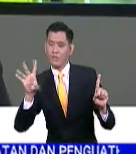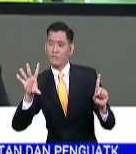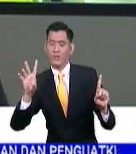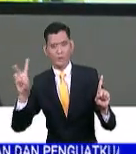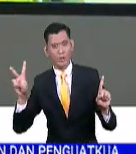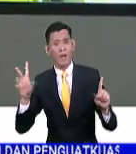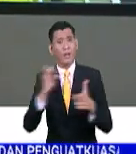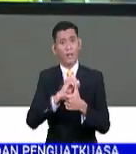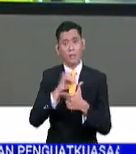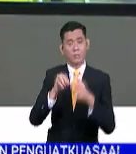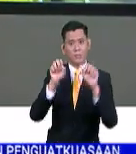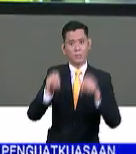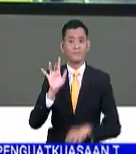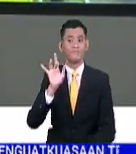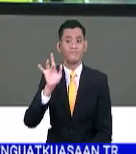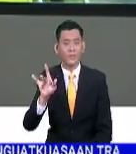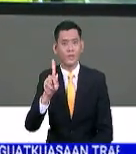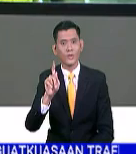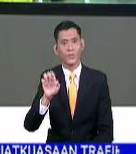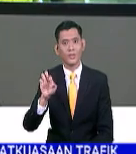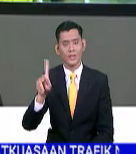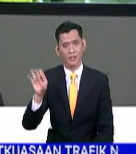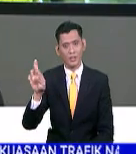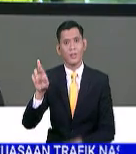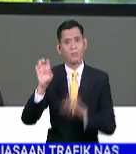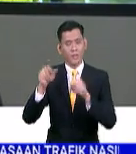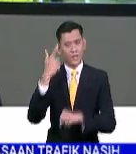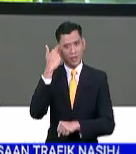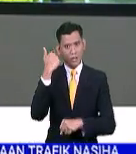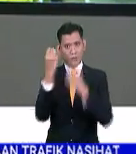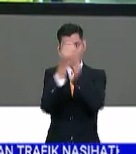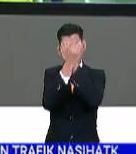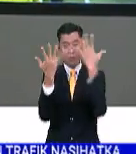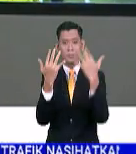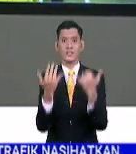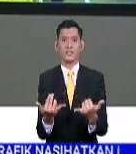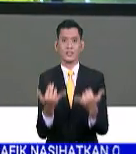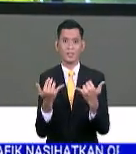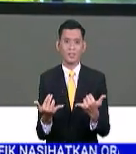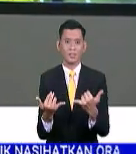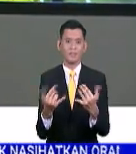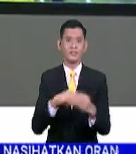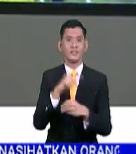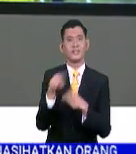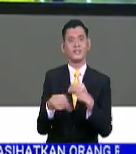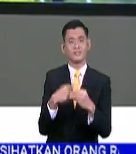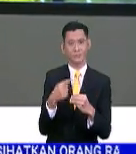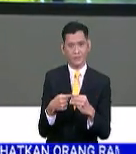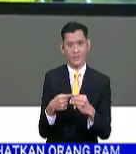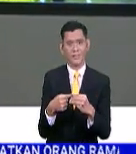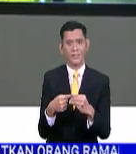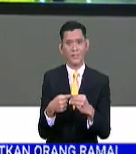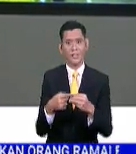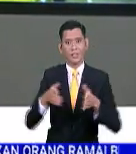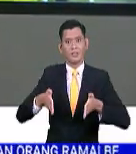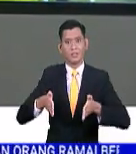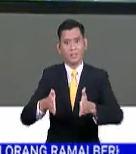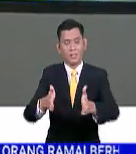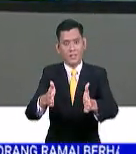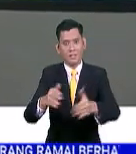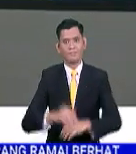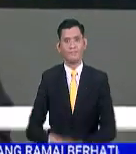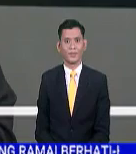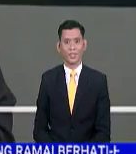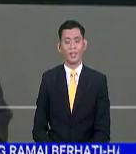1-800-887-752 ataupun terus masuk ke laman Twitter LLM untuk mendapatkan sebarang perkembangan terkini info berkenaan info trafik LLM.